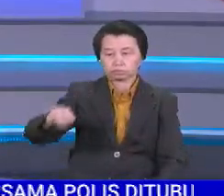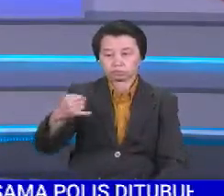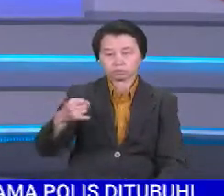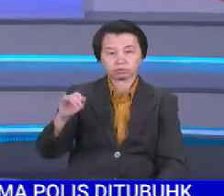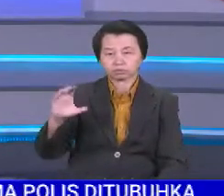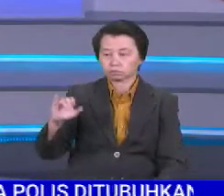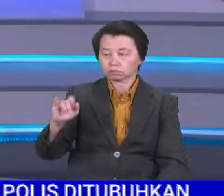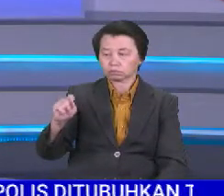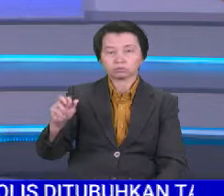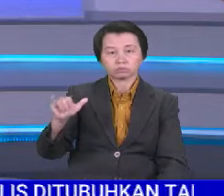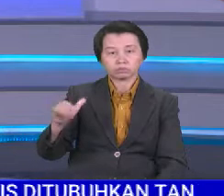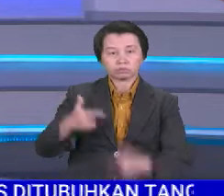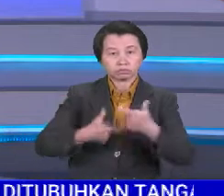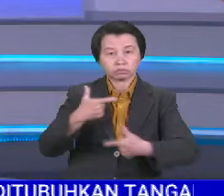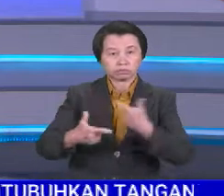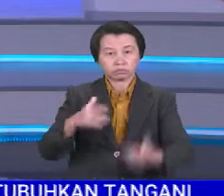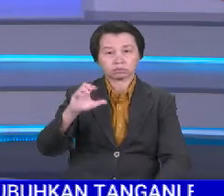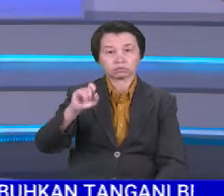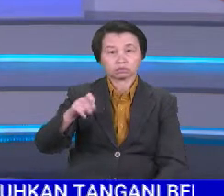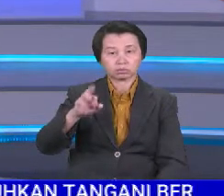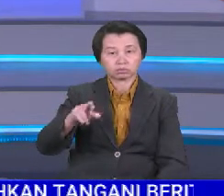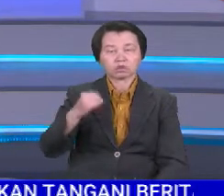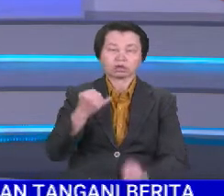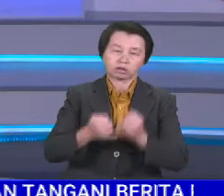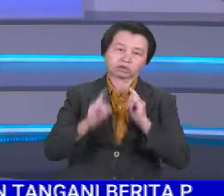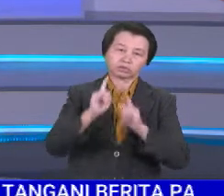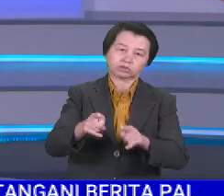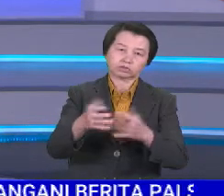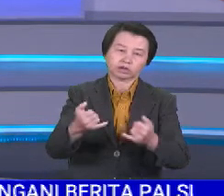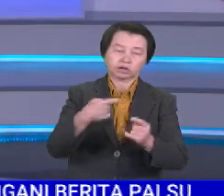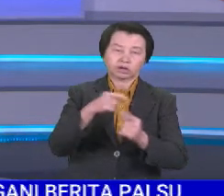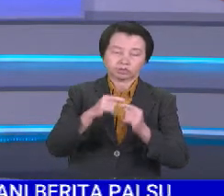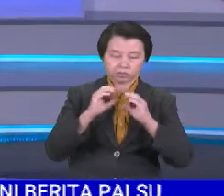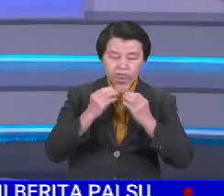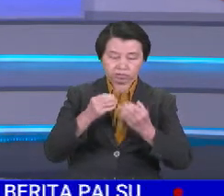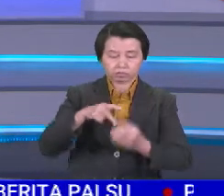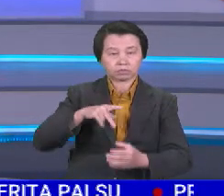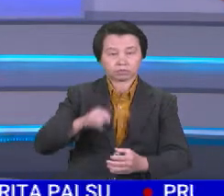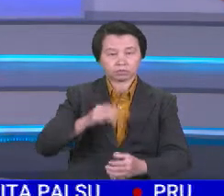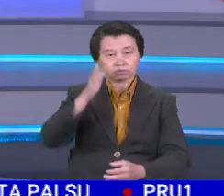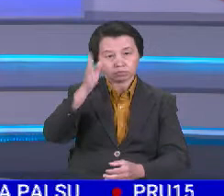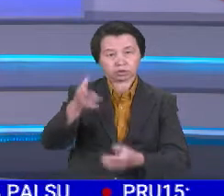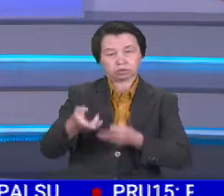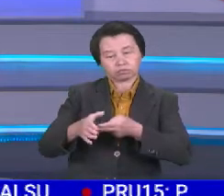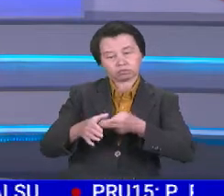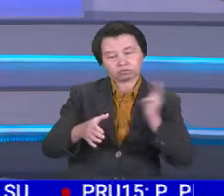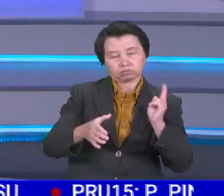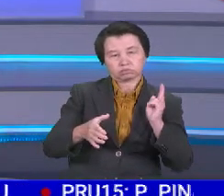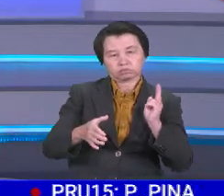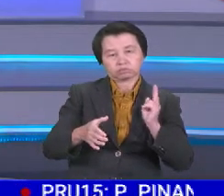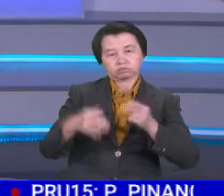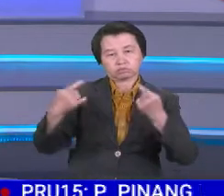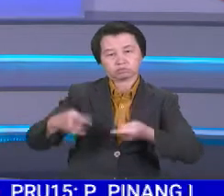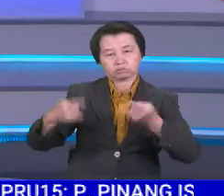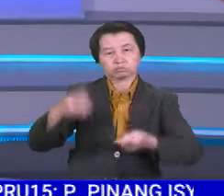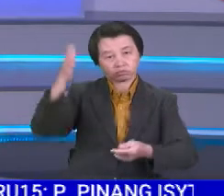dalam saingan Liga Super akhirnya terjawab hari ini Apabila Club itu mengesahkan bakal menarik diri bagi saingan